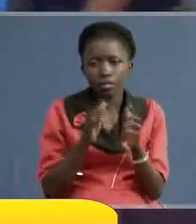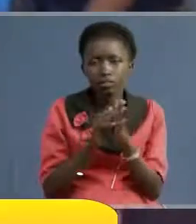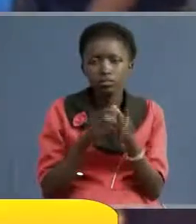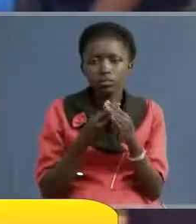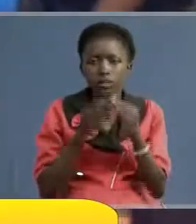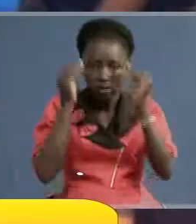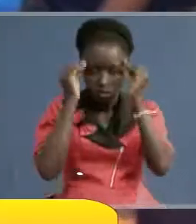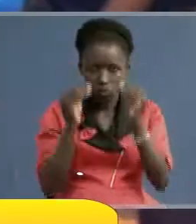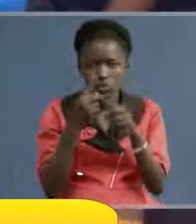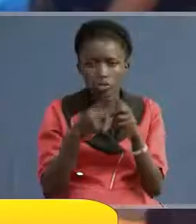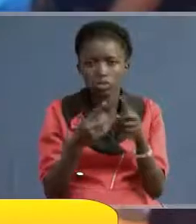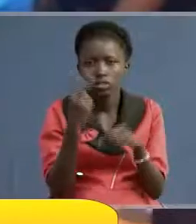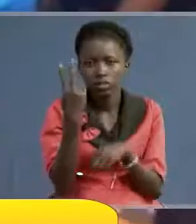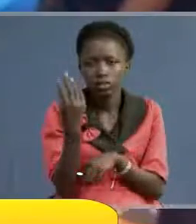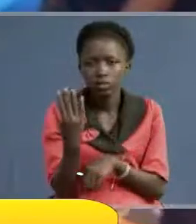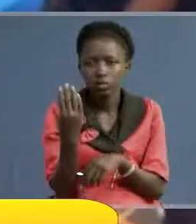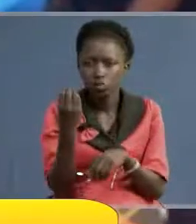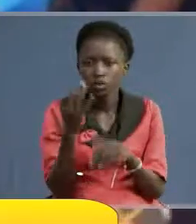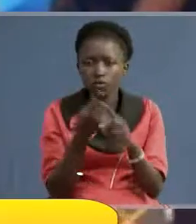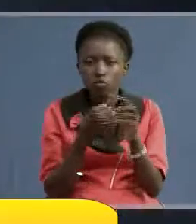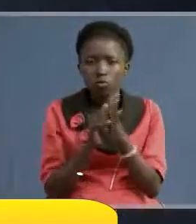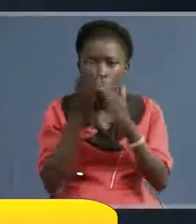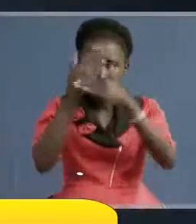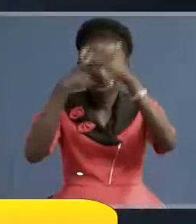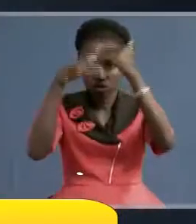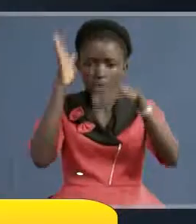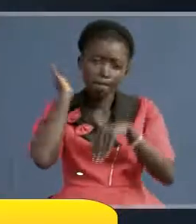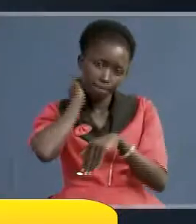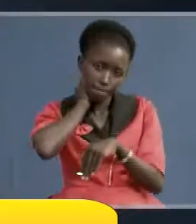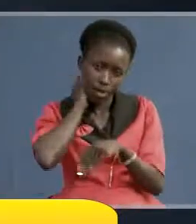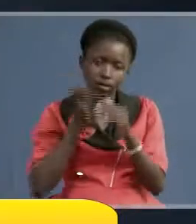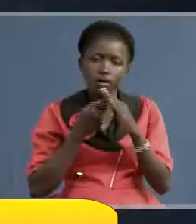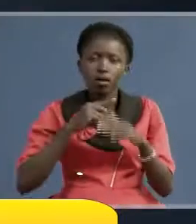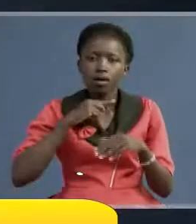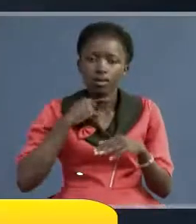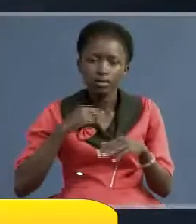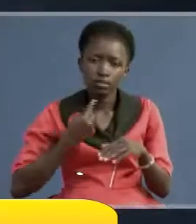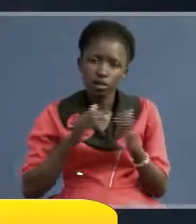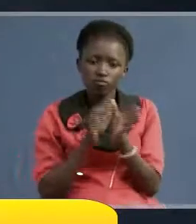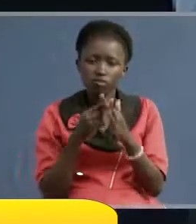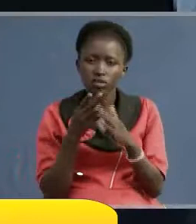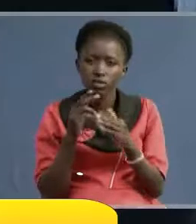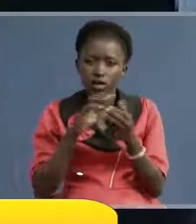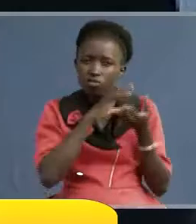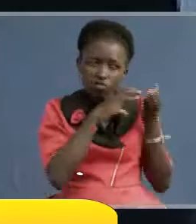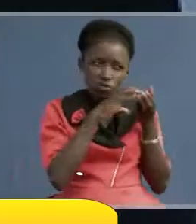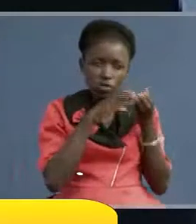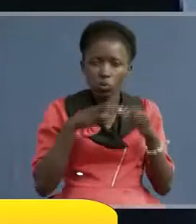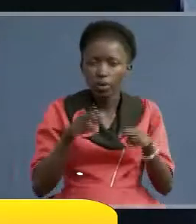Isitoshe, mwanafunzi wa umri wa miaka 20 kutoka chuo kikuu cha Murang'a alijitoa uhai katika hali